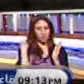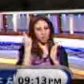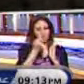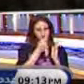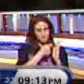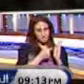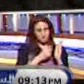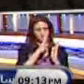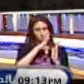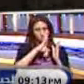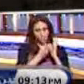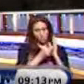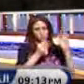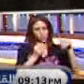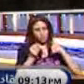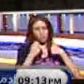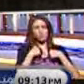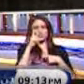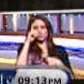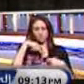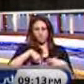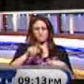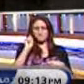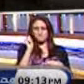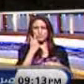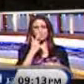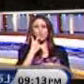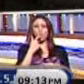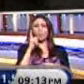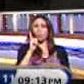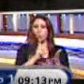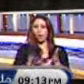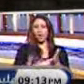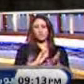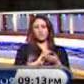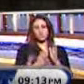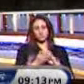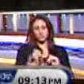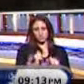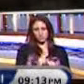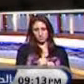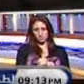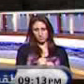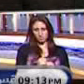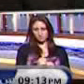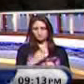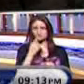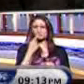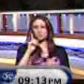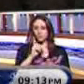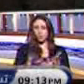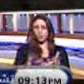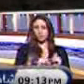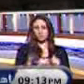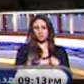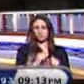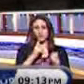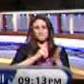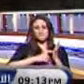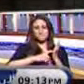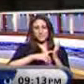الورق هيكون الاجراءات سريعه جدا، وان شاء الله انا بوعد حضرتك خير بمجرد ما نتمم الورق. والورق بسيط جدا، هو المحضر وصور من